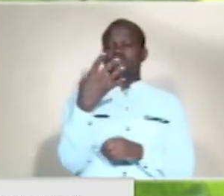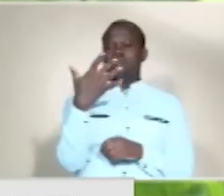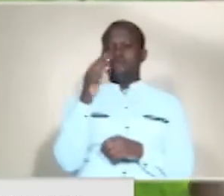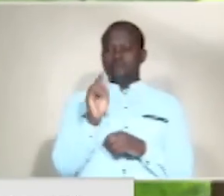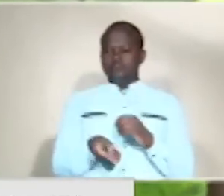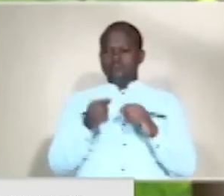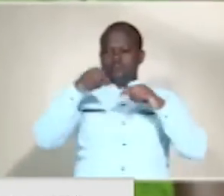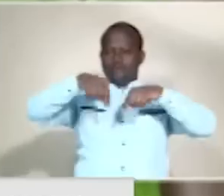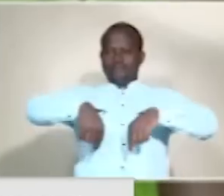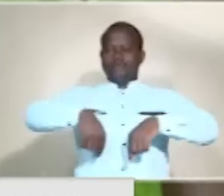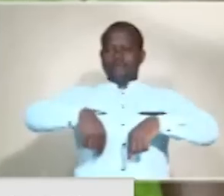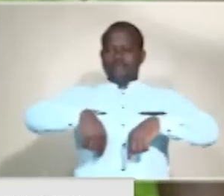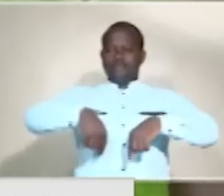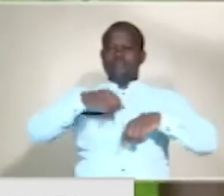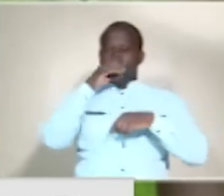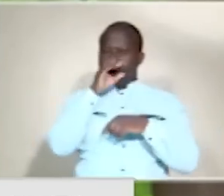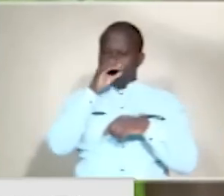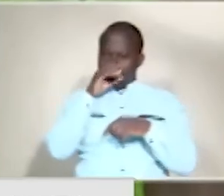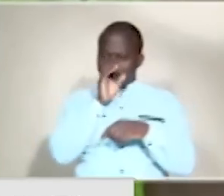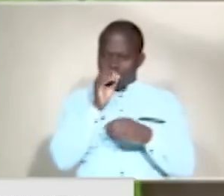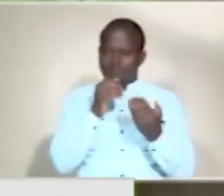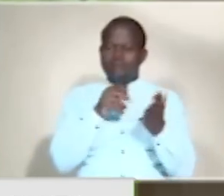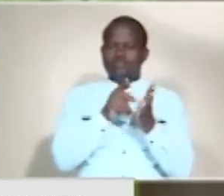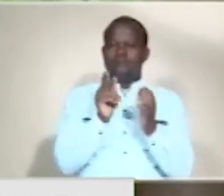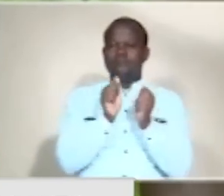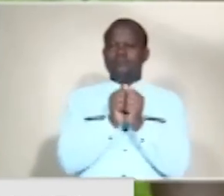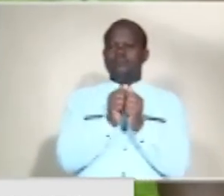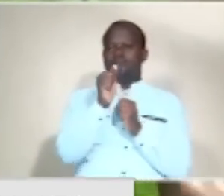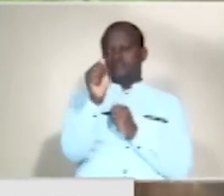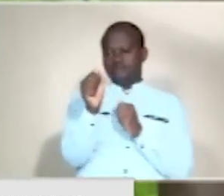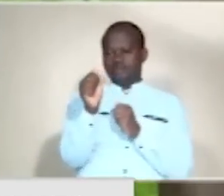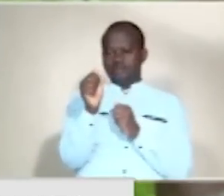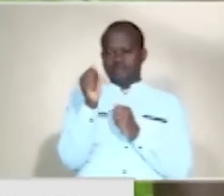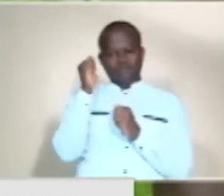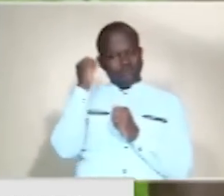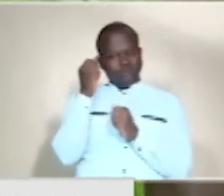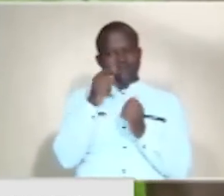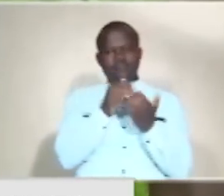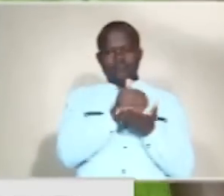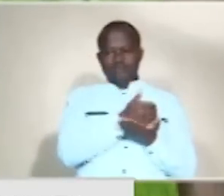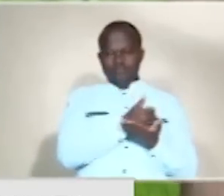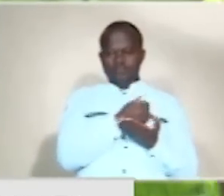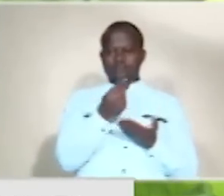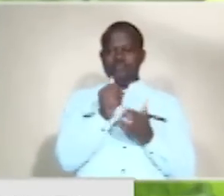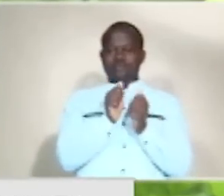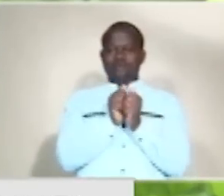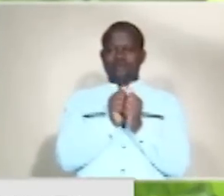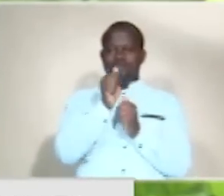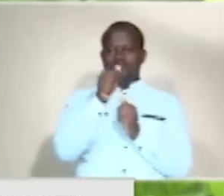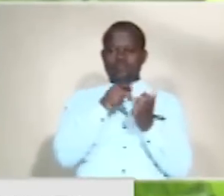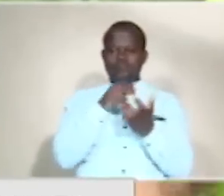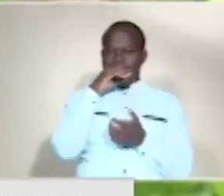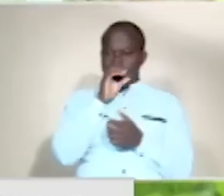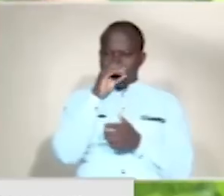inaha ingurube, ikibwana cy'ingurube kigura 15,000. Ngo arasevu y'amafaranga 15,000